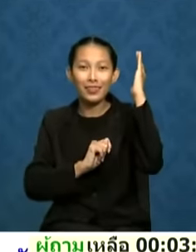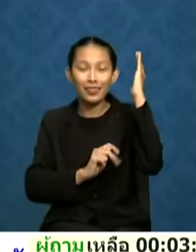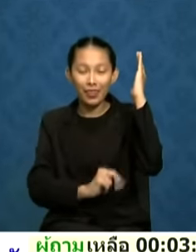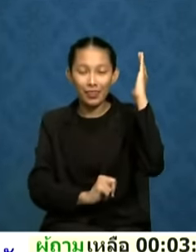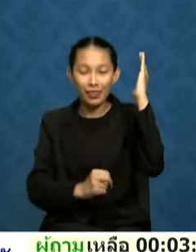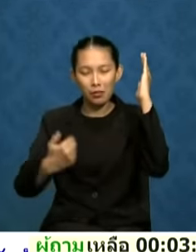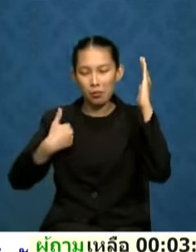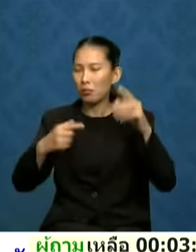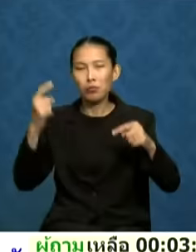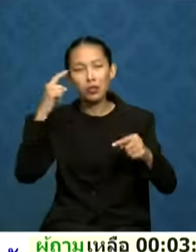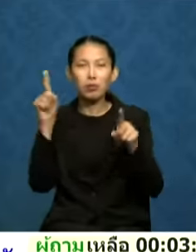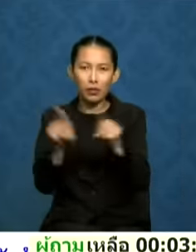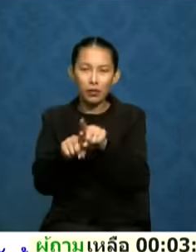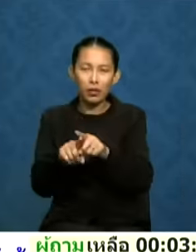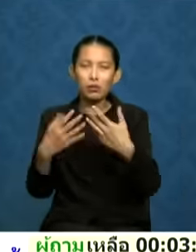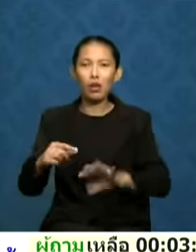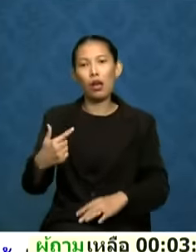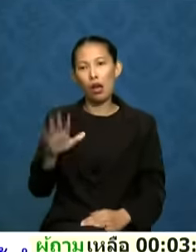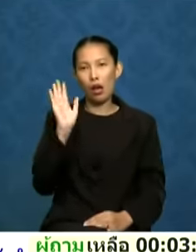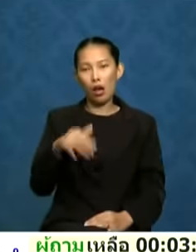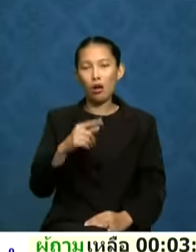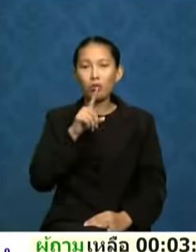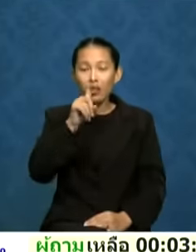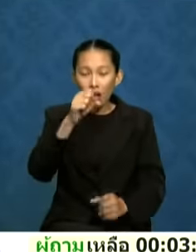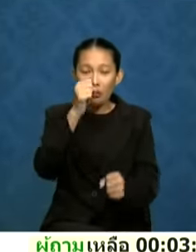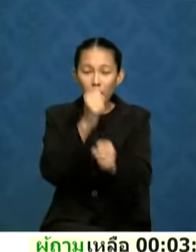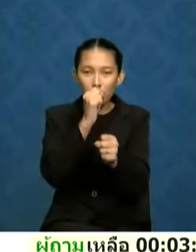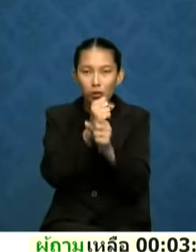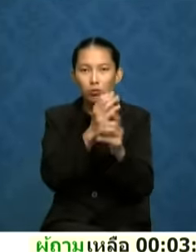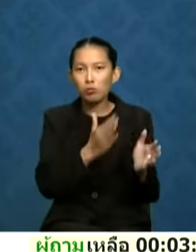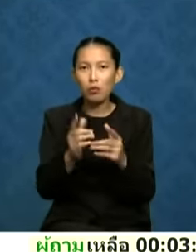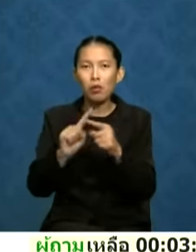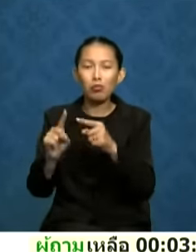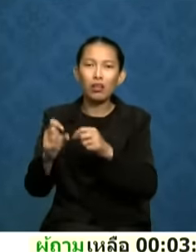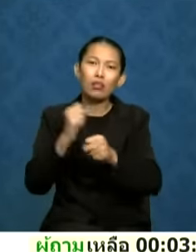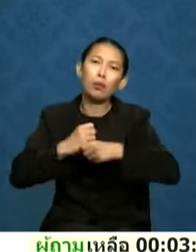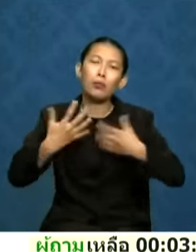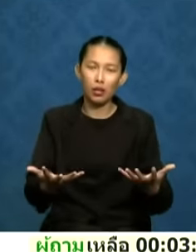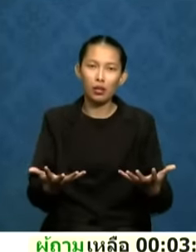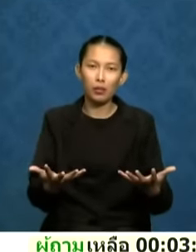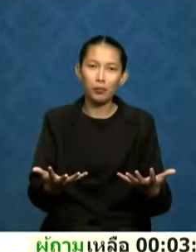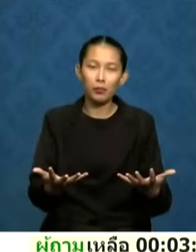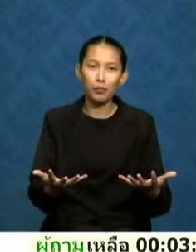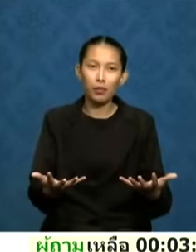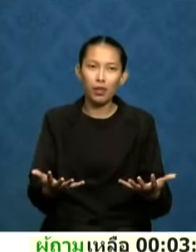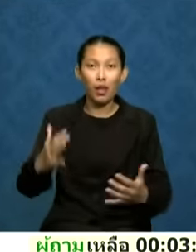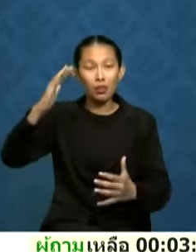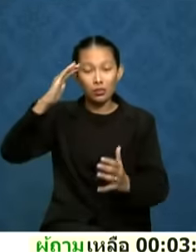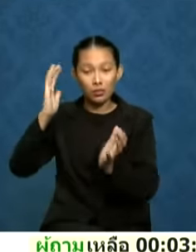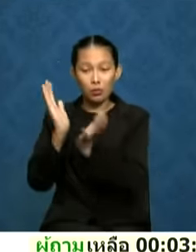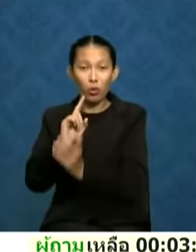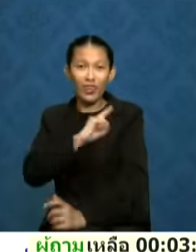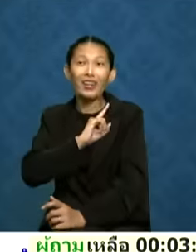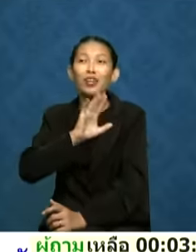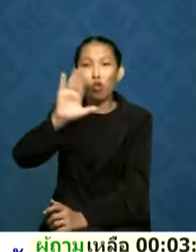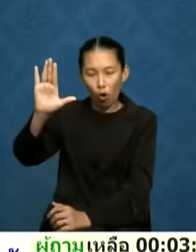ด้วยแลวถามวาการดำเนินการในการทจะดำเินการเรองนี้มจะทำได้อยางไรครับตำรวจอยใอำนาจหน่าที่